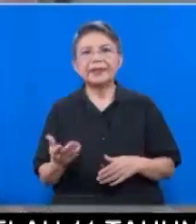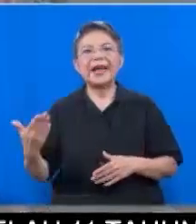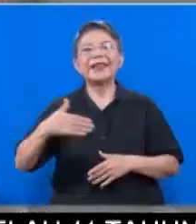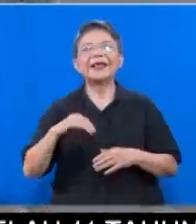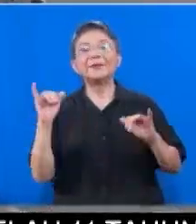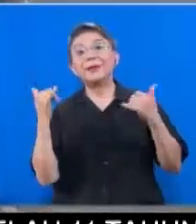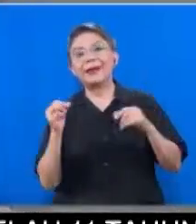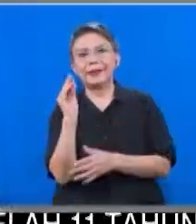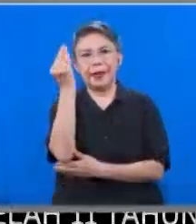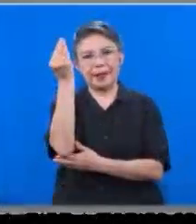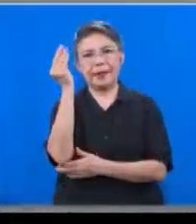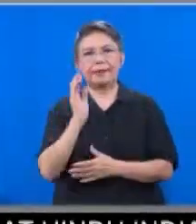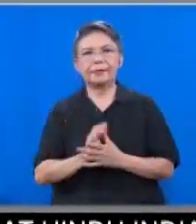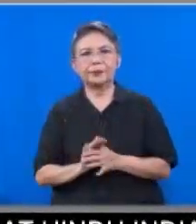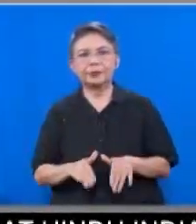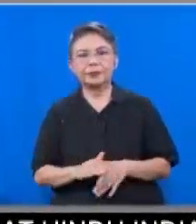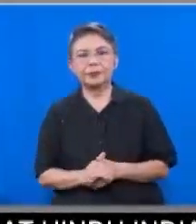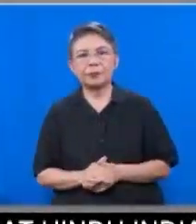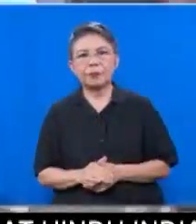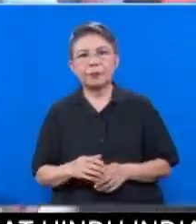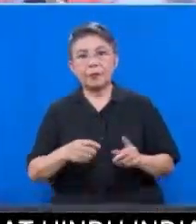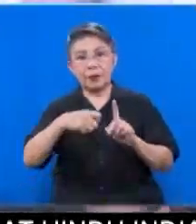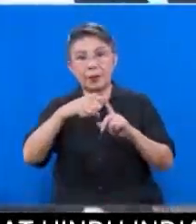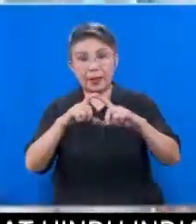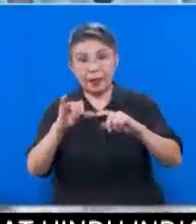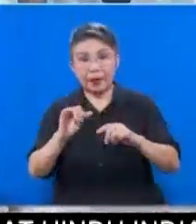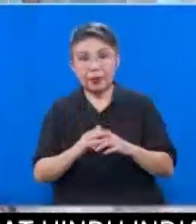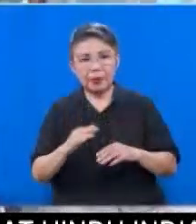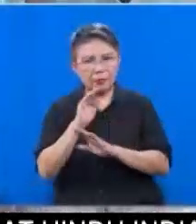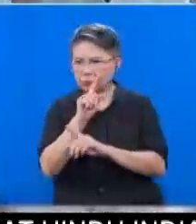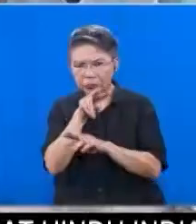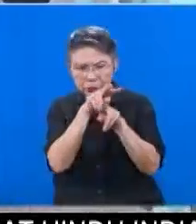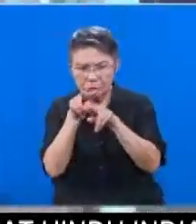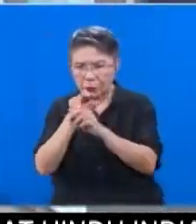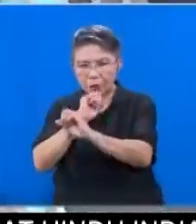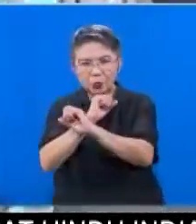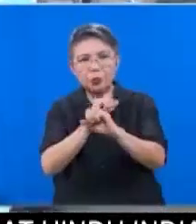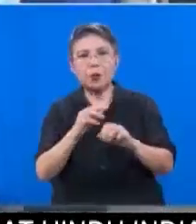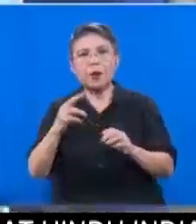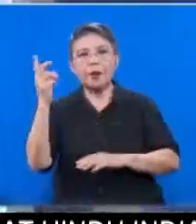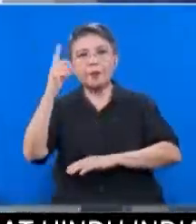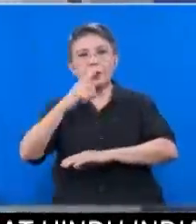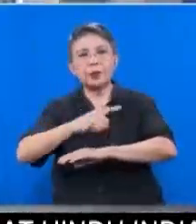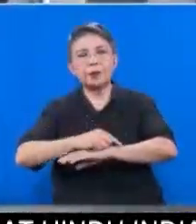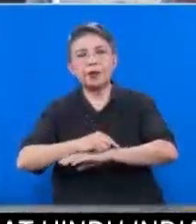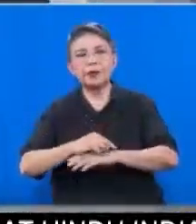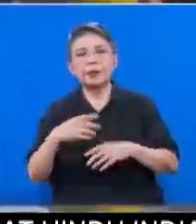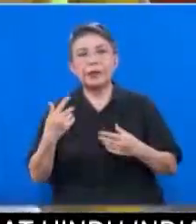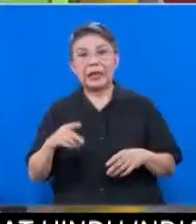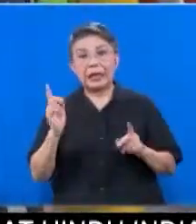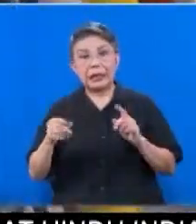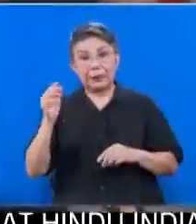Atep Lihat kaki juga terus mengantisipasi lonjakan penumpang pekan depan setelah masa perpanjangan liburan